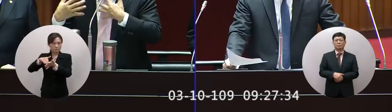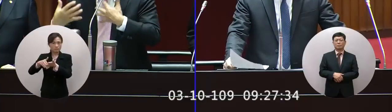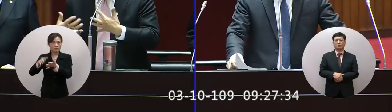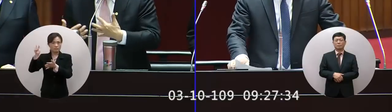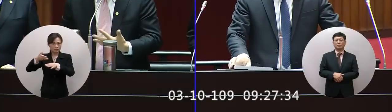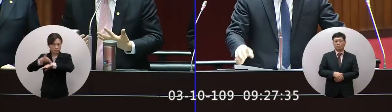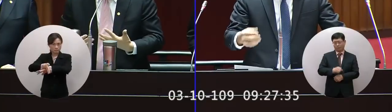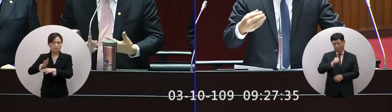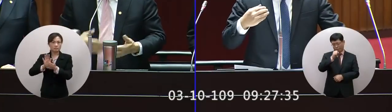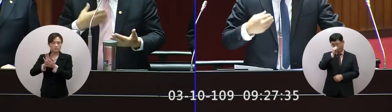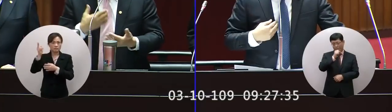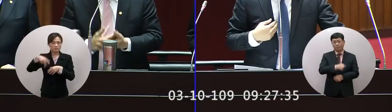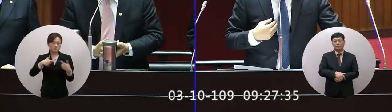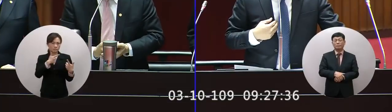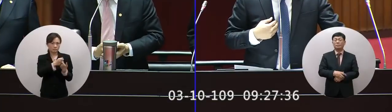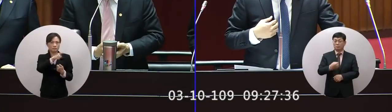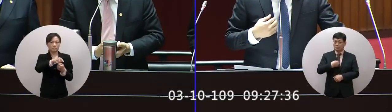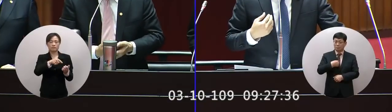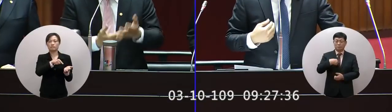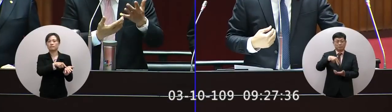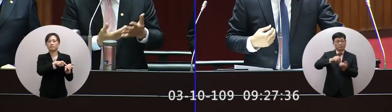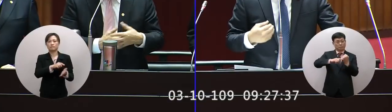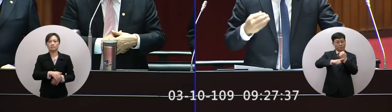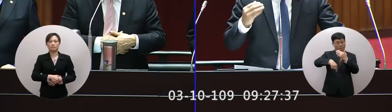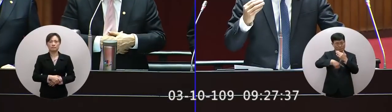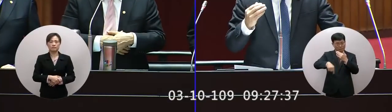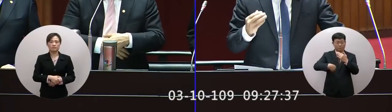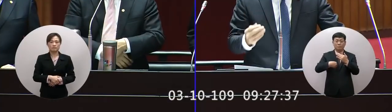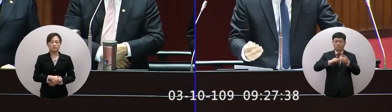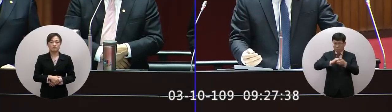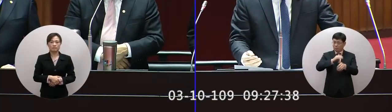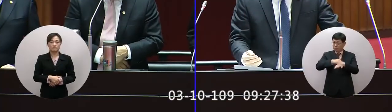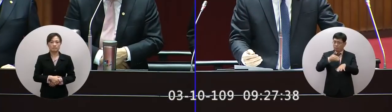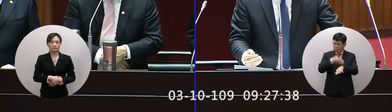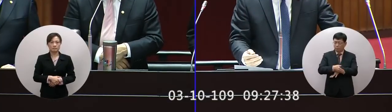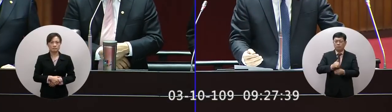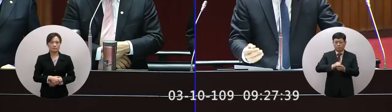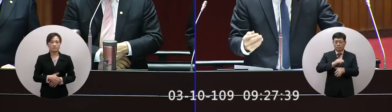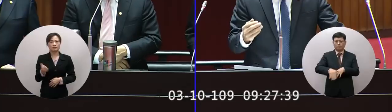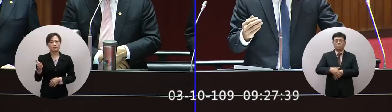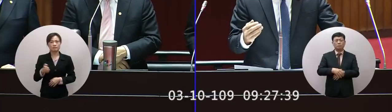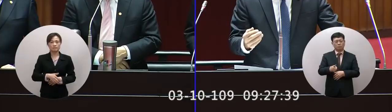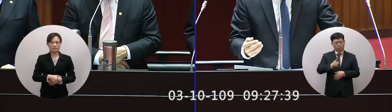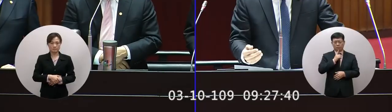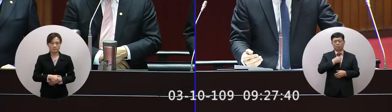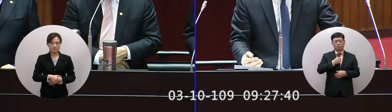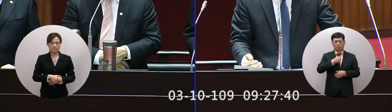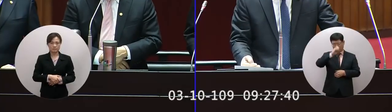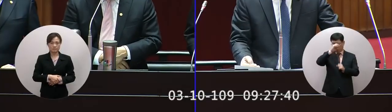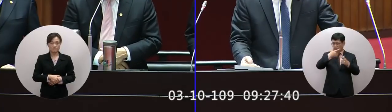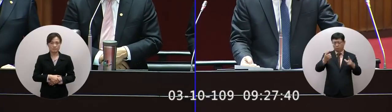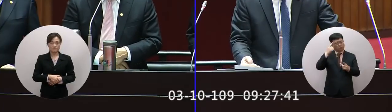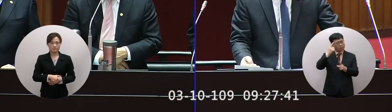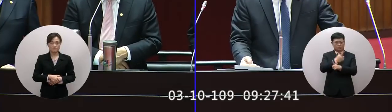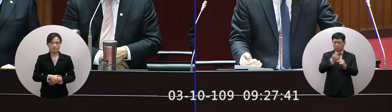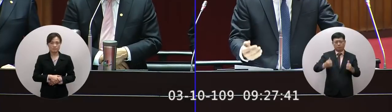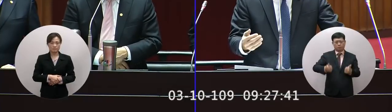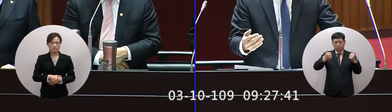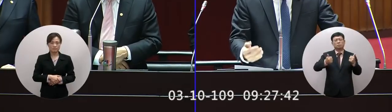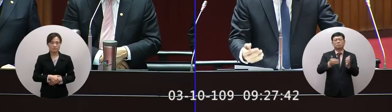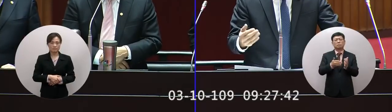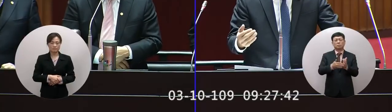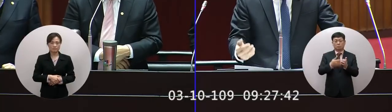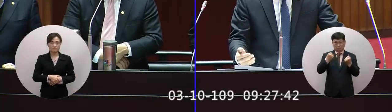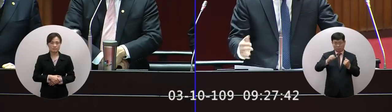才是 好 来编列， 本院立法院一定会通过， 谢谢。 这个是朝野很大的一个共识，大